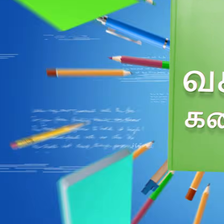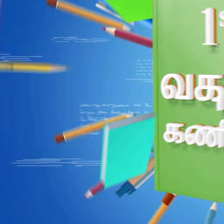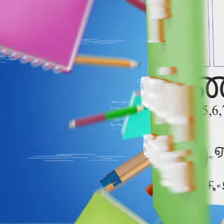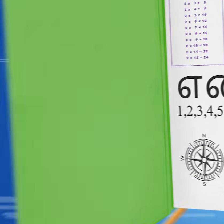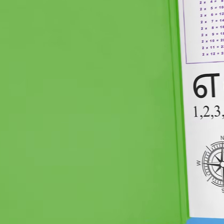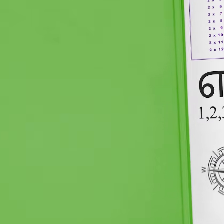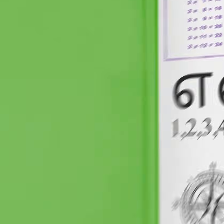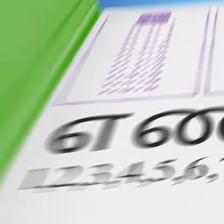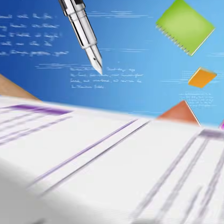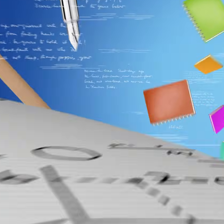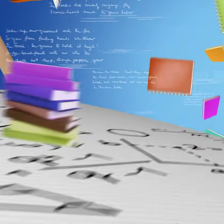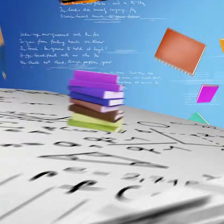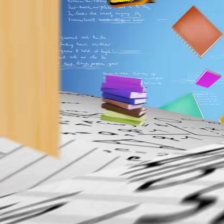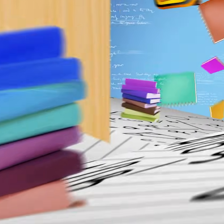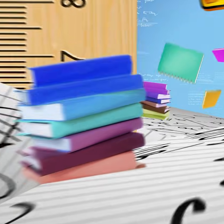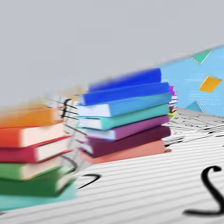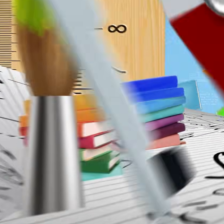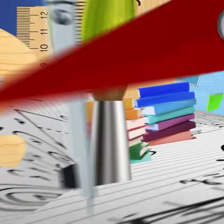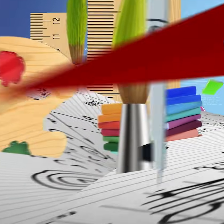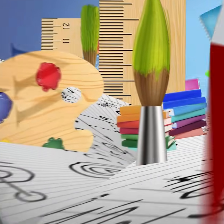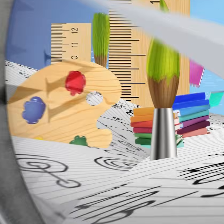வகுப்பு 1.